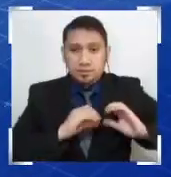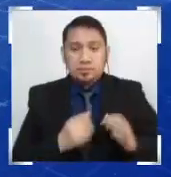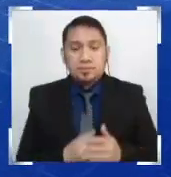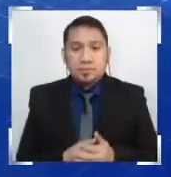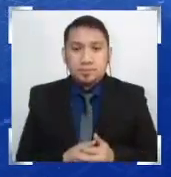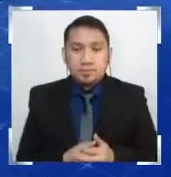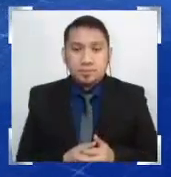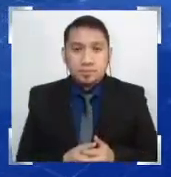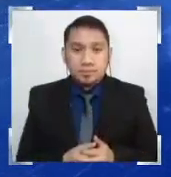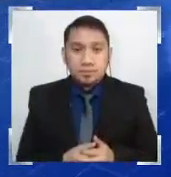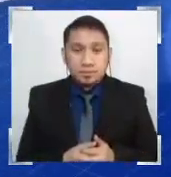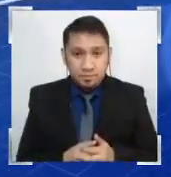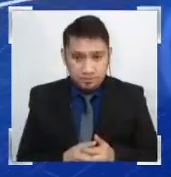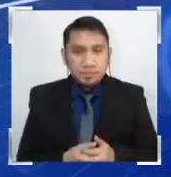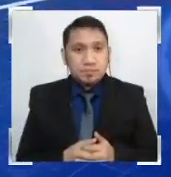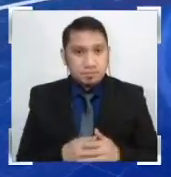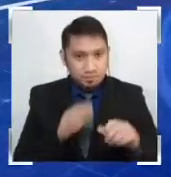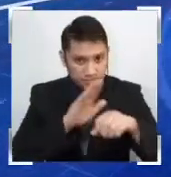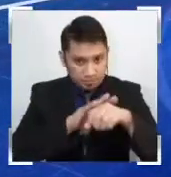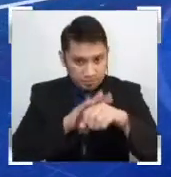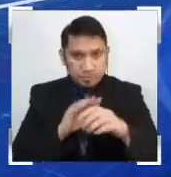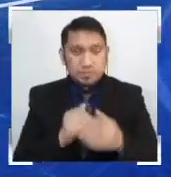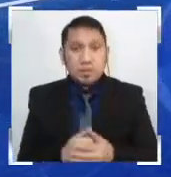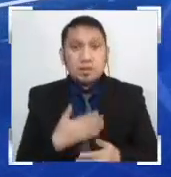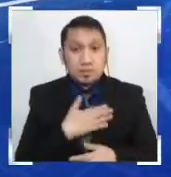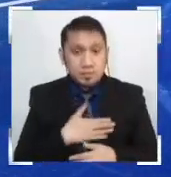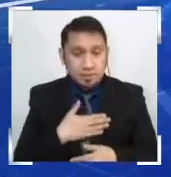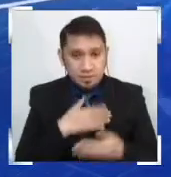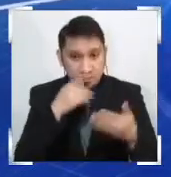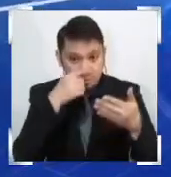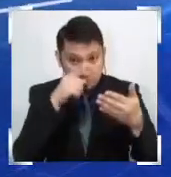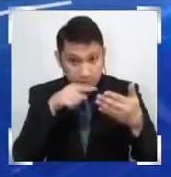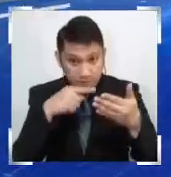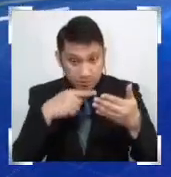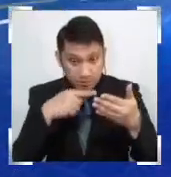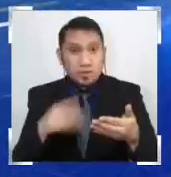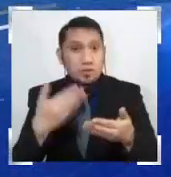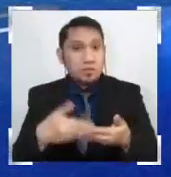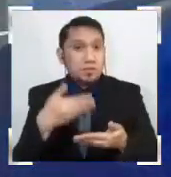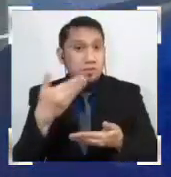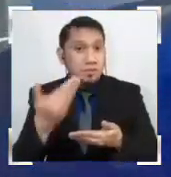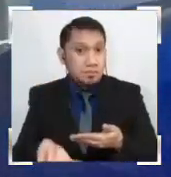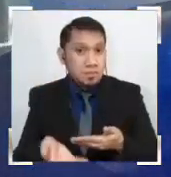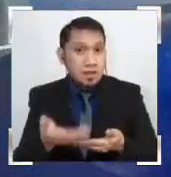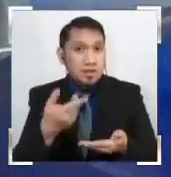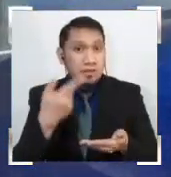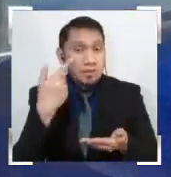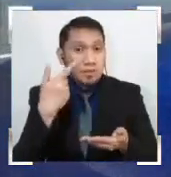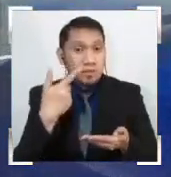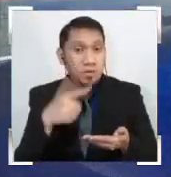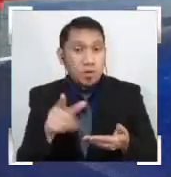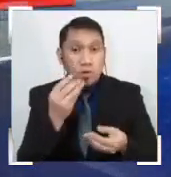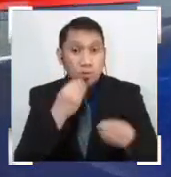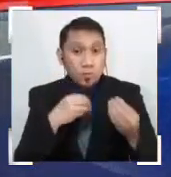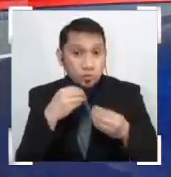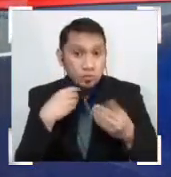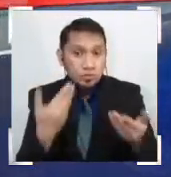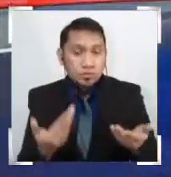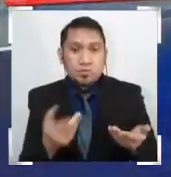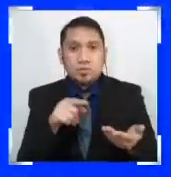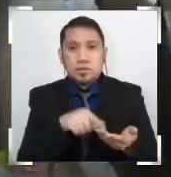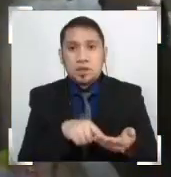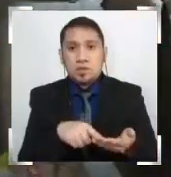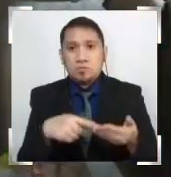Paalala mga igan, kilatising mabuti ang bibiling pang Noche Buena. Sa Lawag City, kahon-kahong hindi